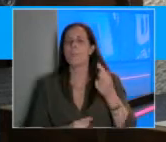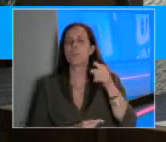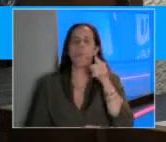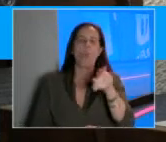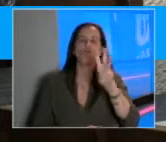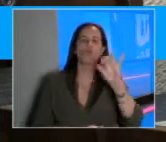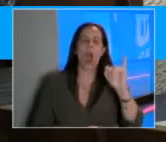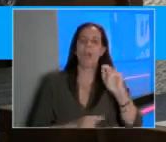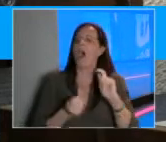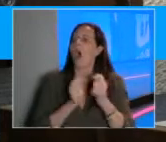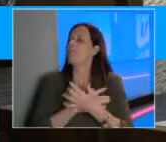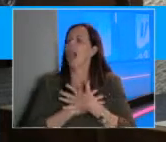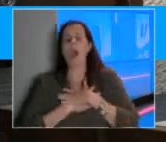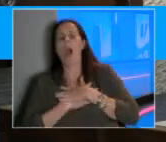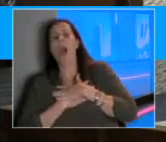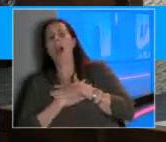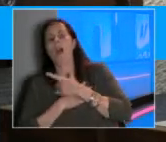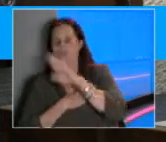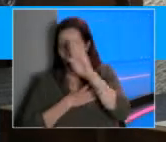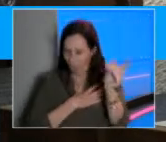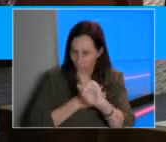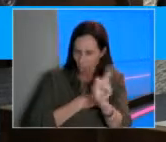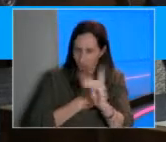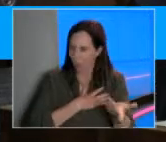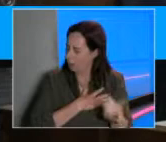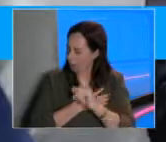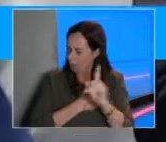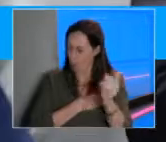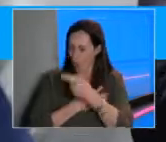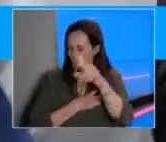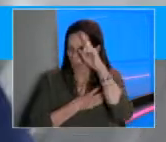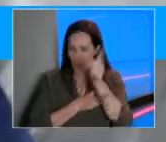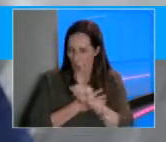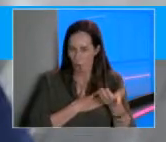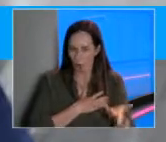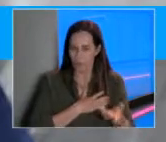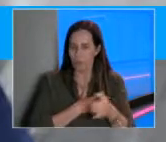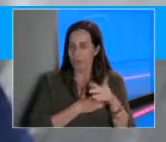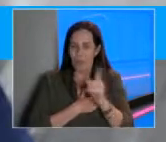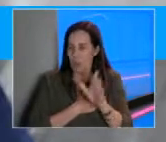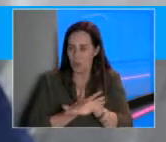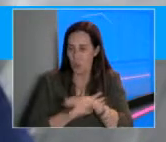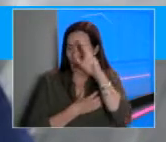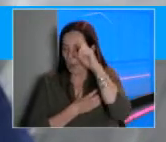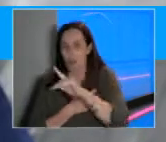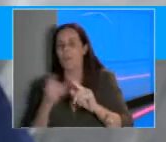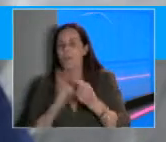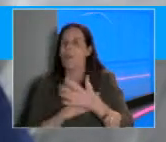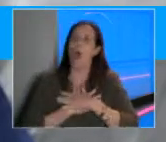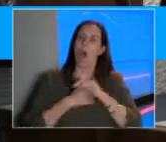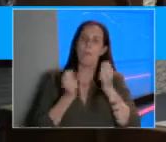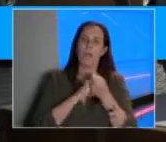שי הפך להיות אוהד ואוהב של נתניהו או של דודי אמסלם ושל אחרים בליכוד, וגם זה לא שהאנשים בליכוד פתאום הפכו